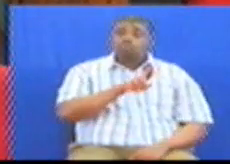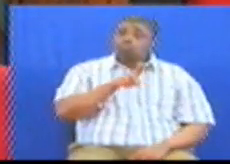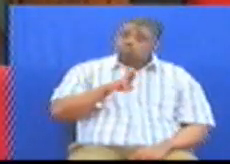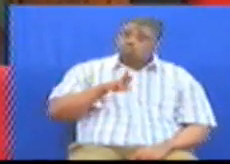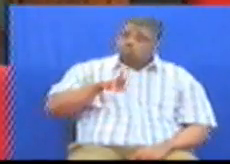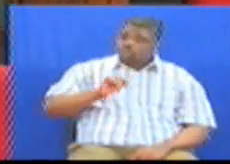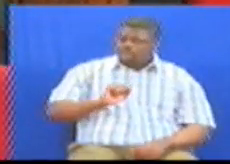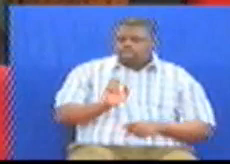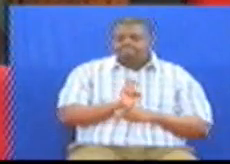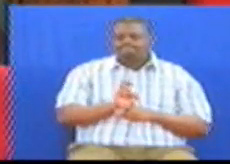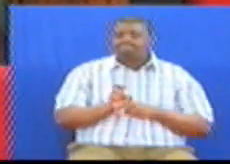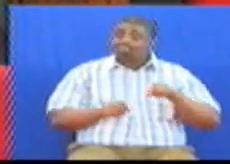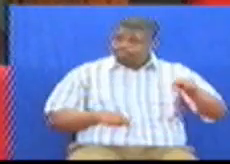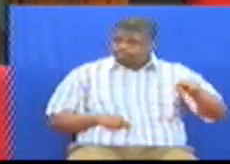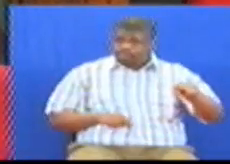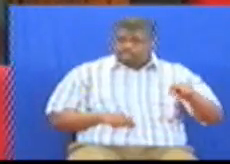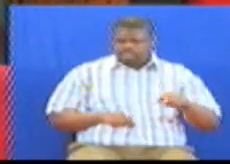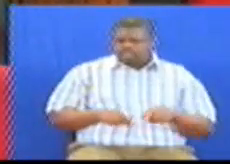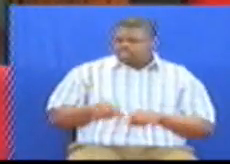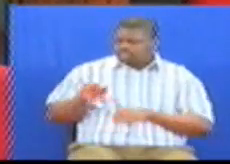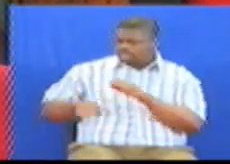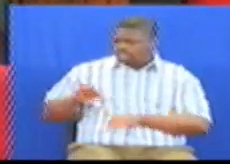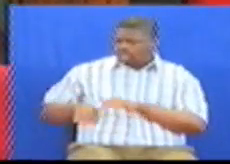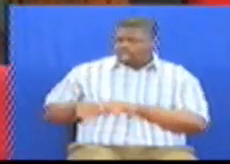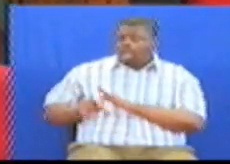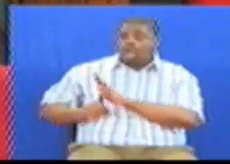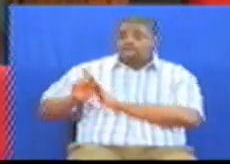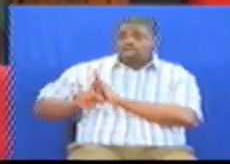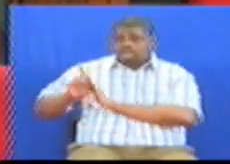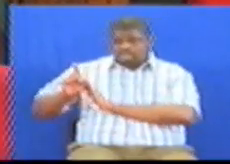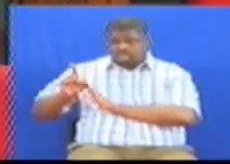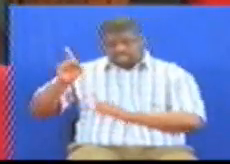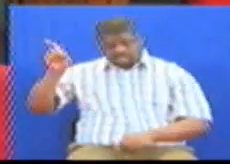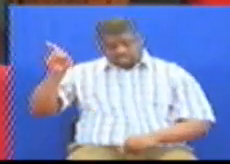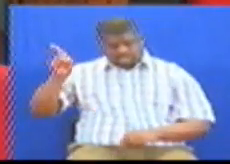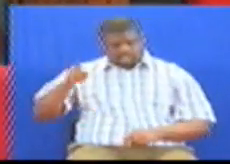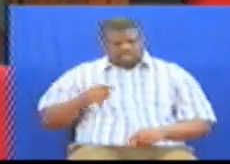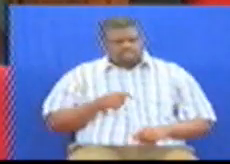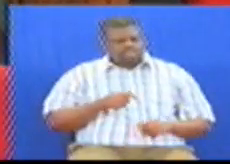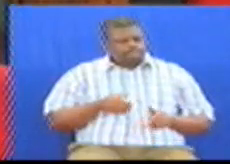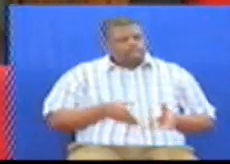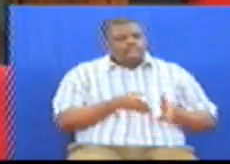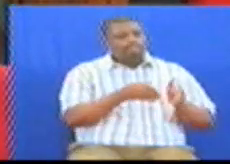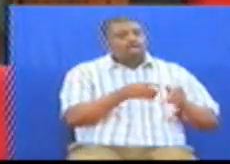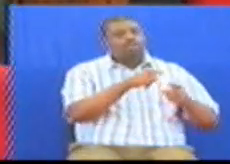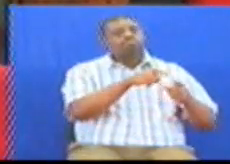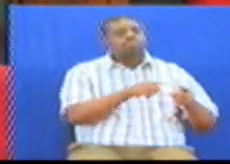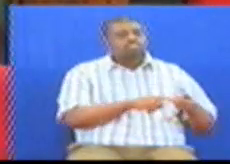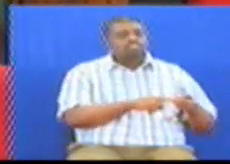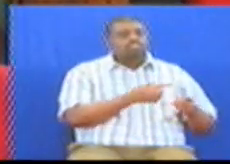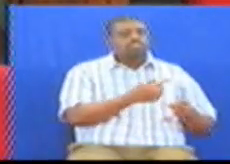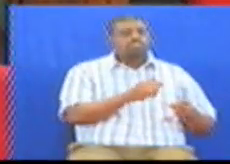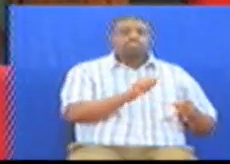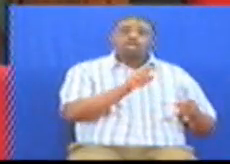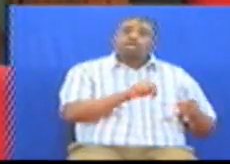Singida Kaskazini barabara mbili za TARURA, amini za TANROAD, barabara ya kutoka Ilongero